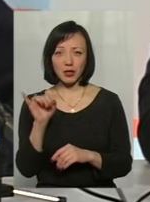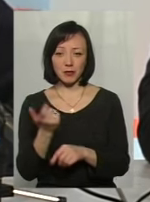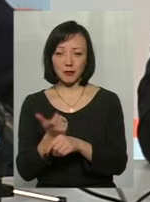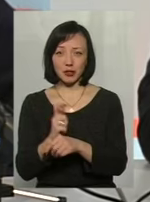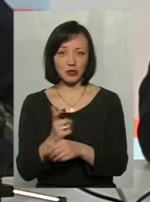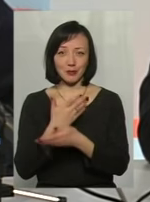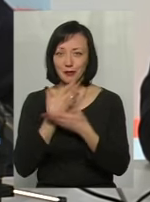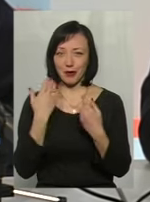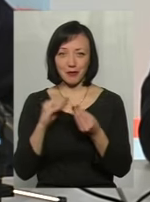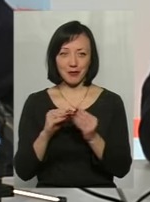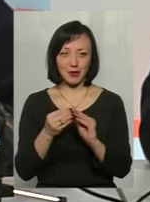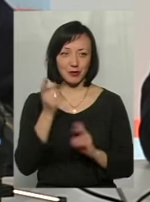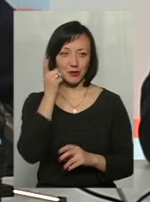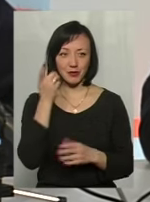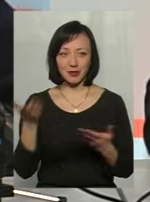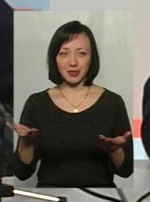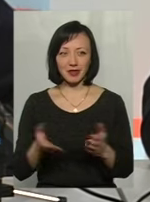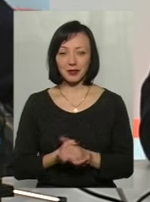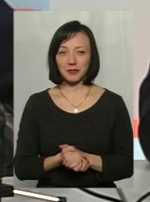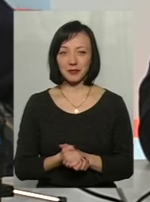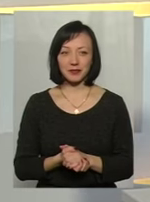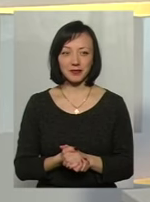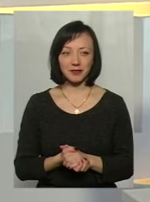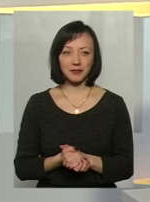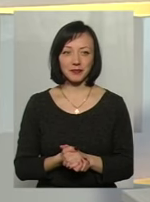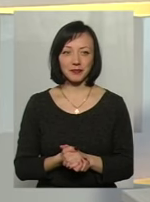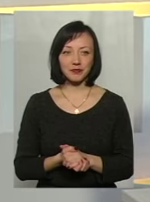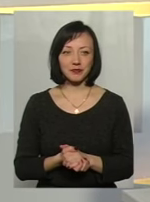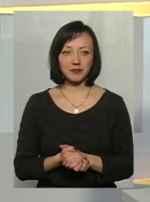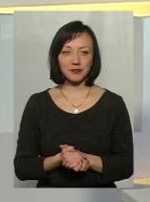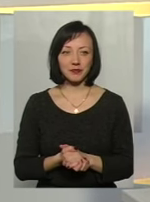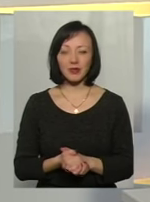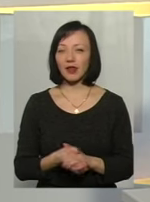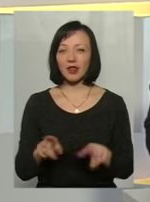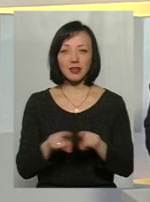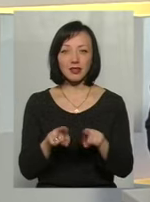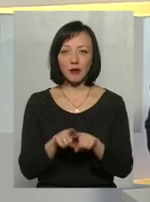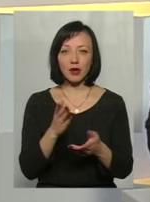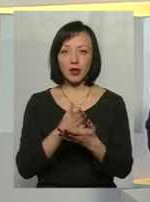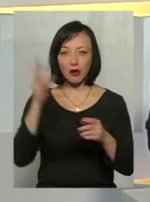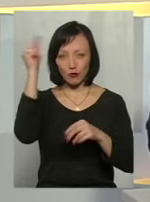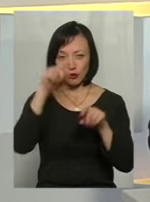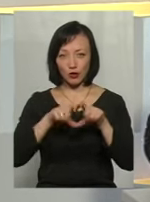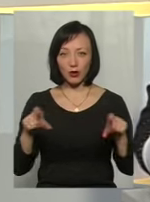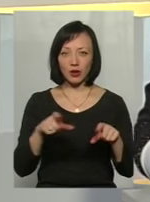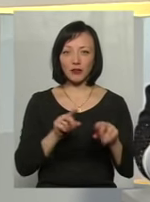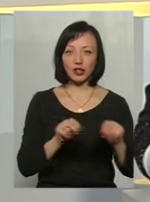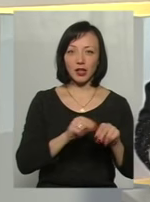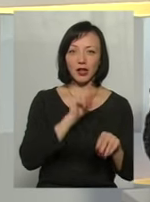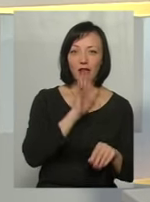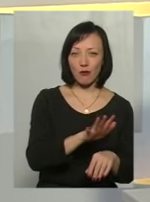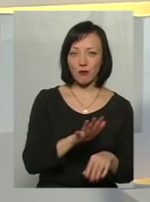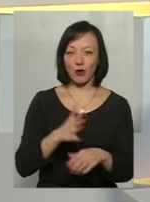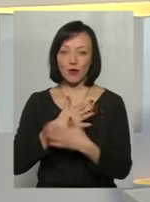більшість яких немає проблем. То що ж вони? Я чому так різниця? Так само можна сказати, що завжди в школі є вчителі, яких люблять, і яких не